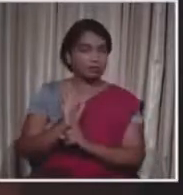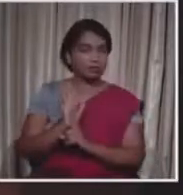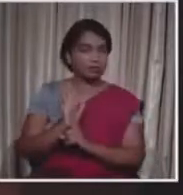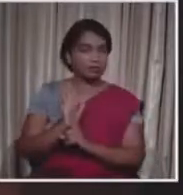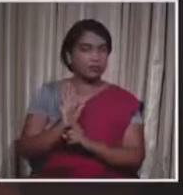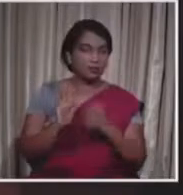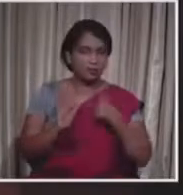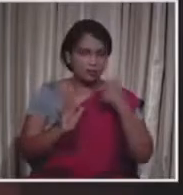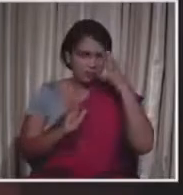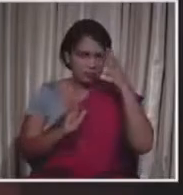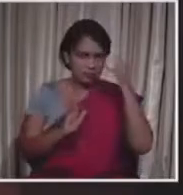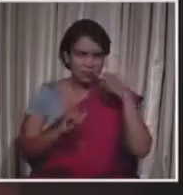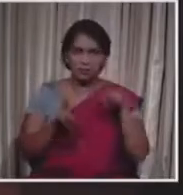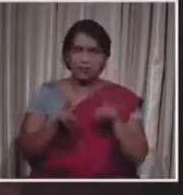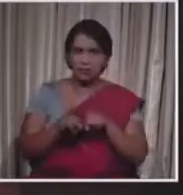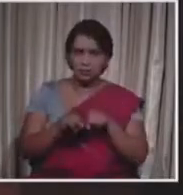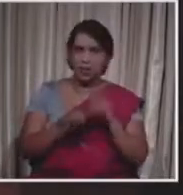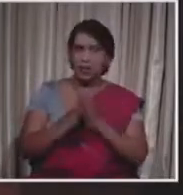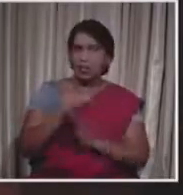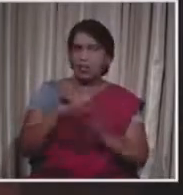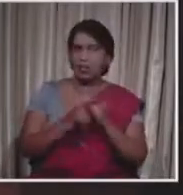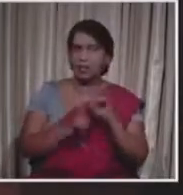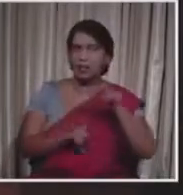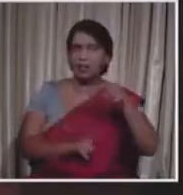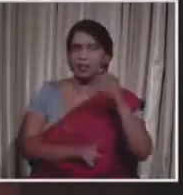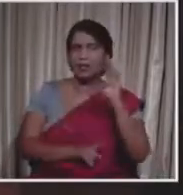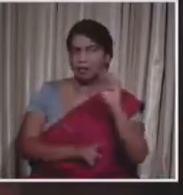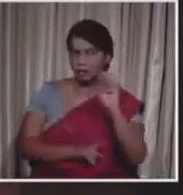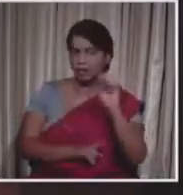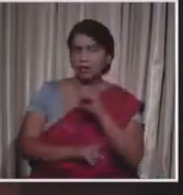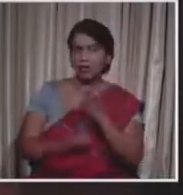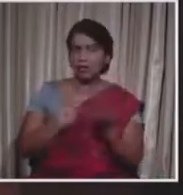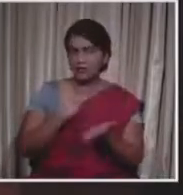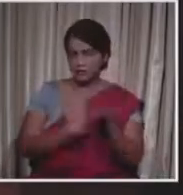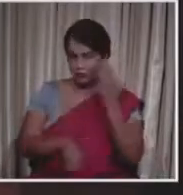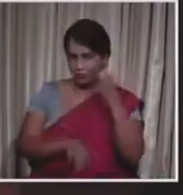මගේ මතකයේ හැටියට මන්ත්‍රීවරු 140 ගානකට වැඩිය